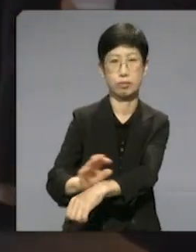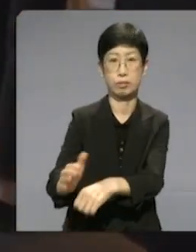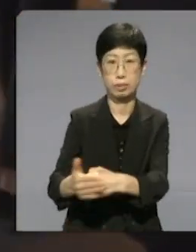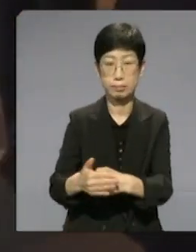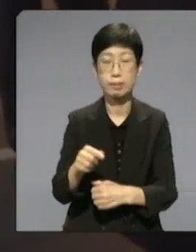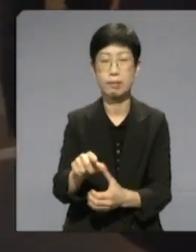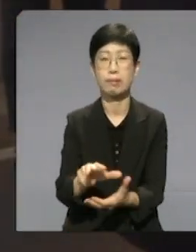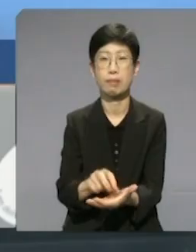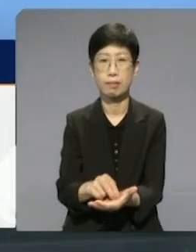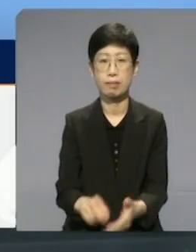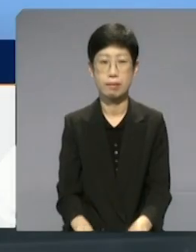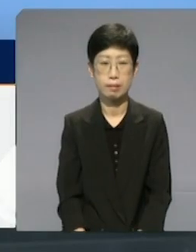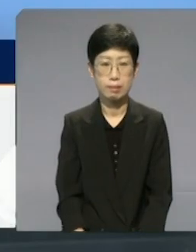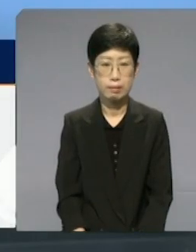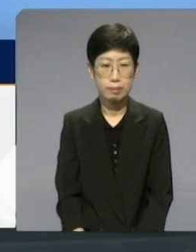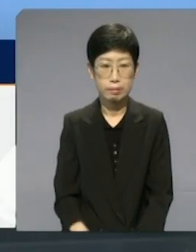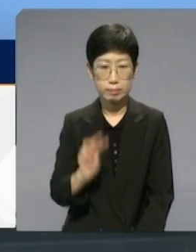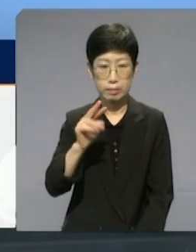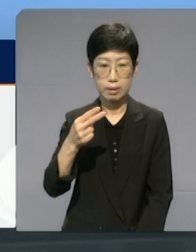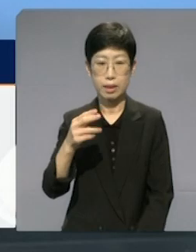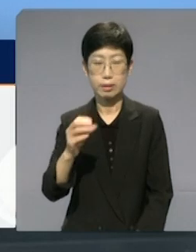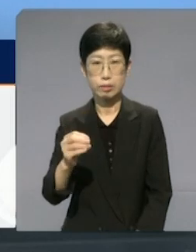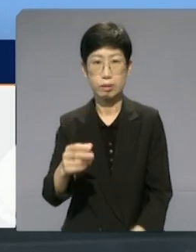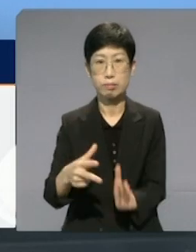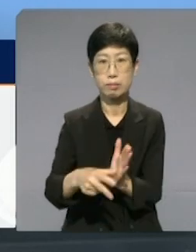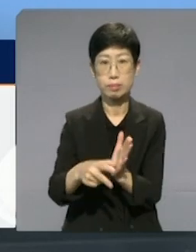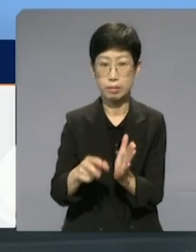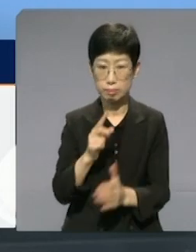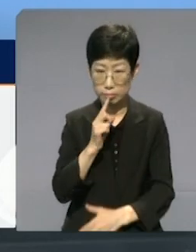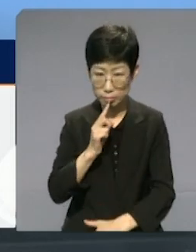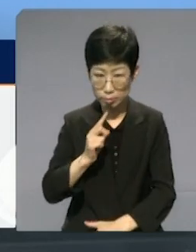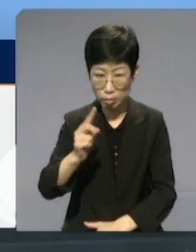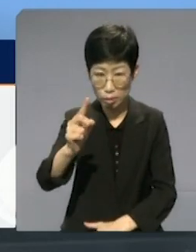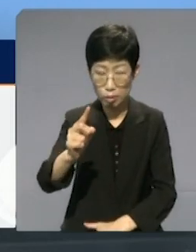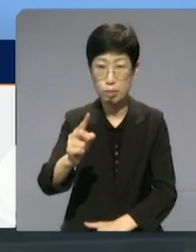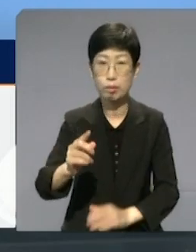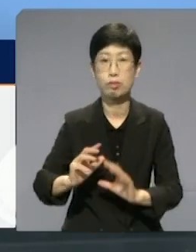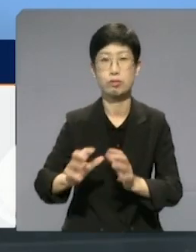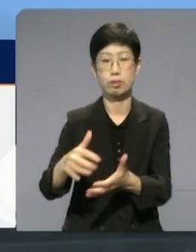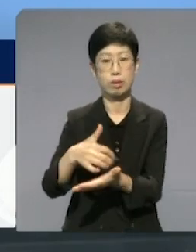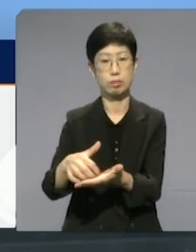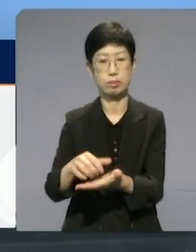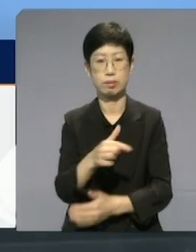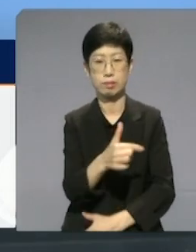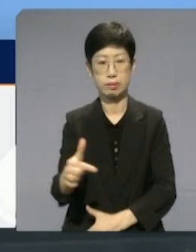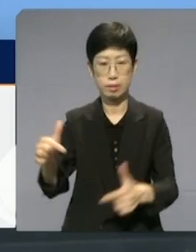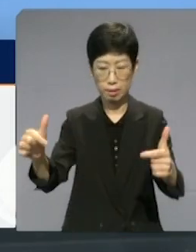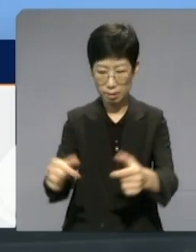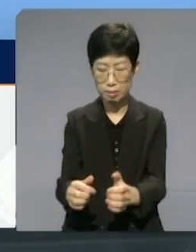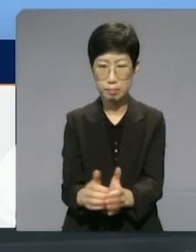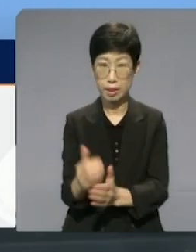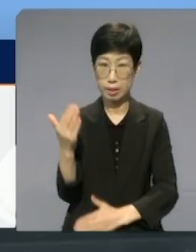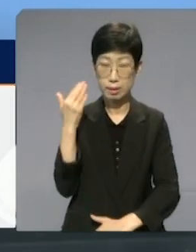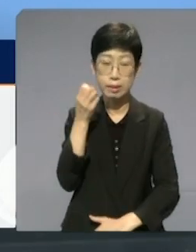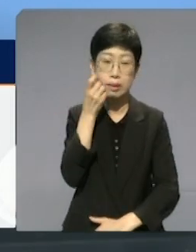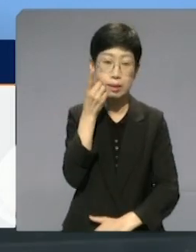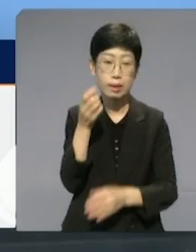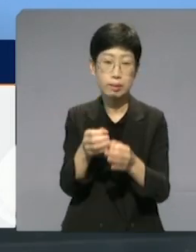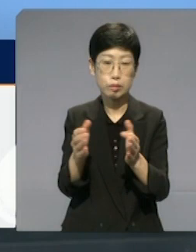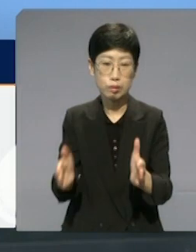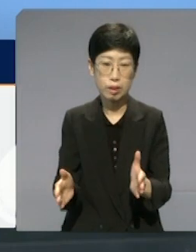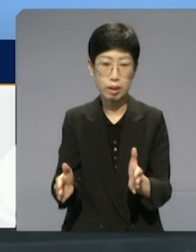때문입니다. However, the number of countries reporting data to WHO has also declined